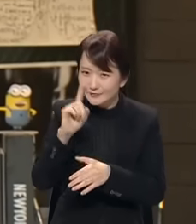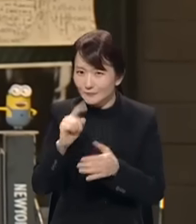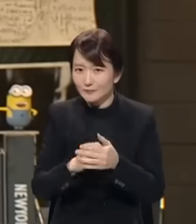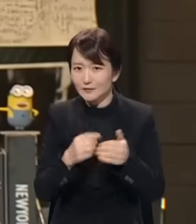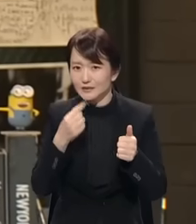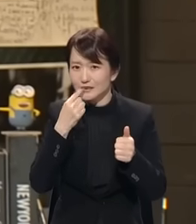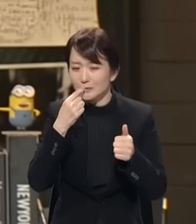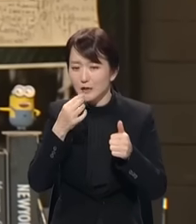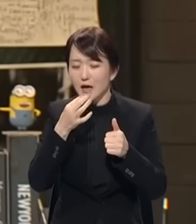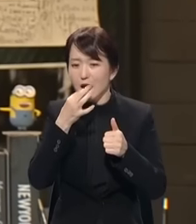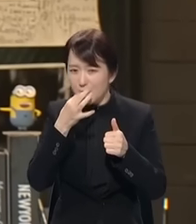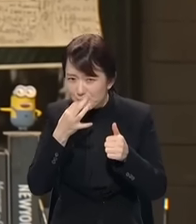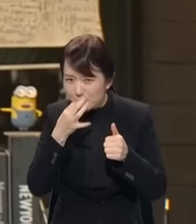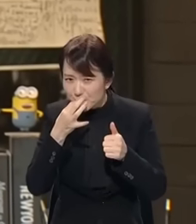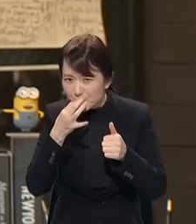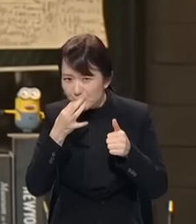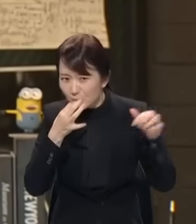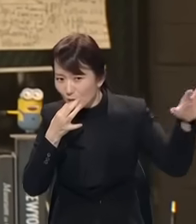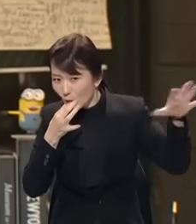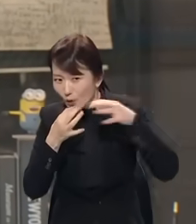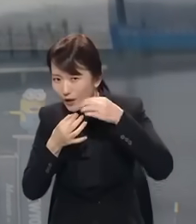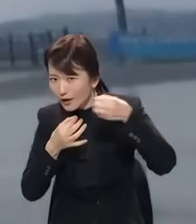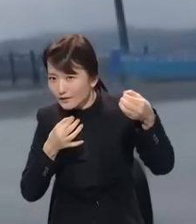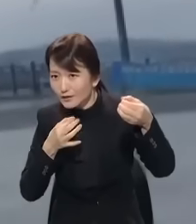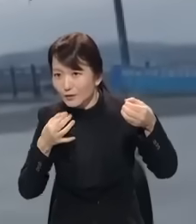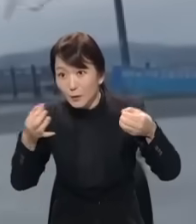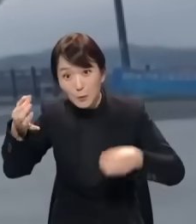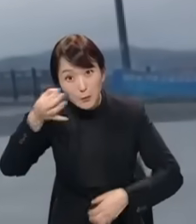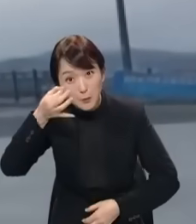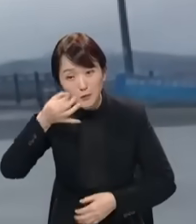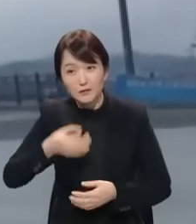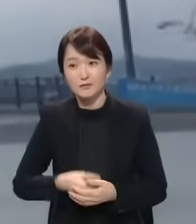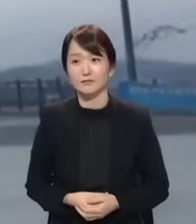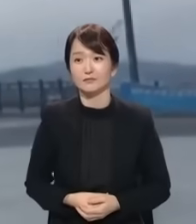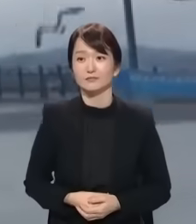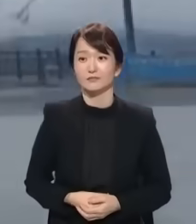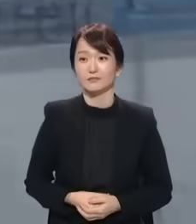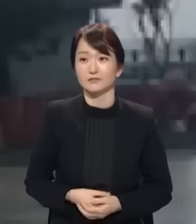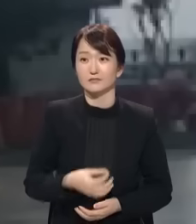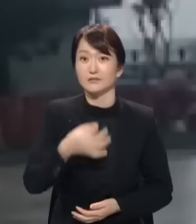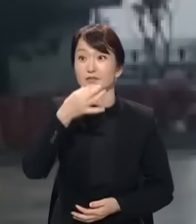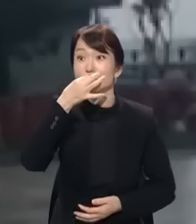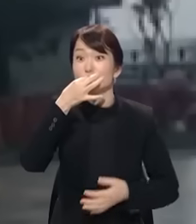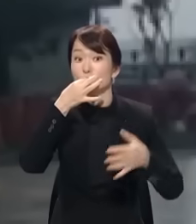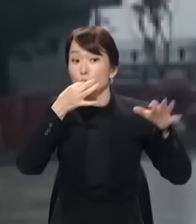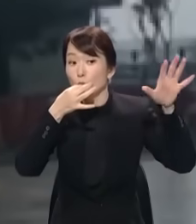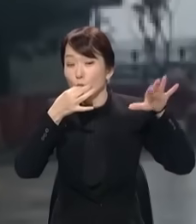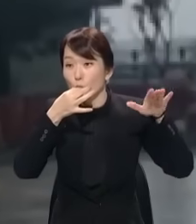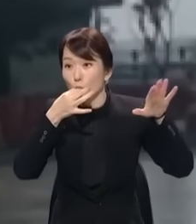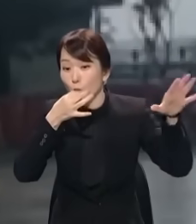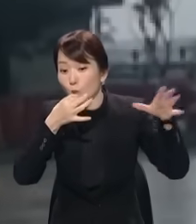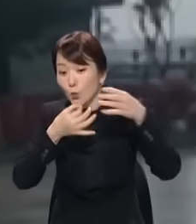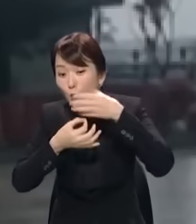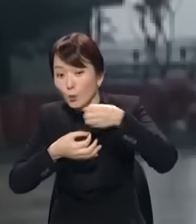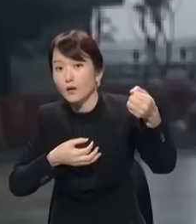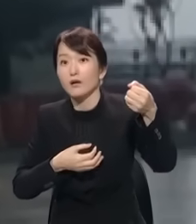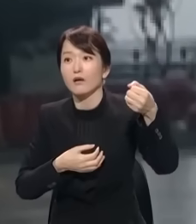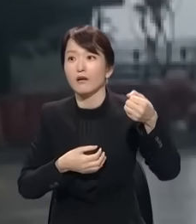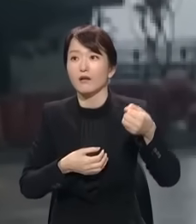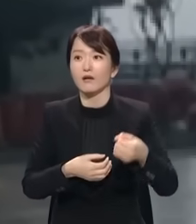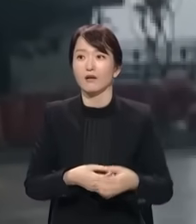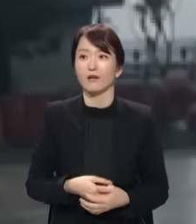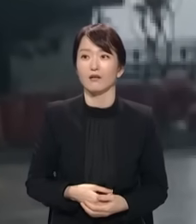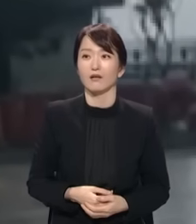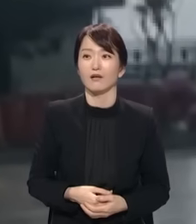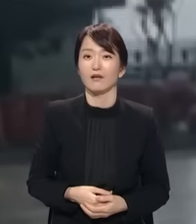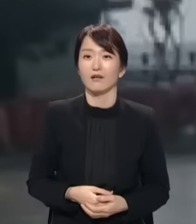있어도 저 녀석들이 가져갈까? 자, 보시죠. 예. 아, 뭐 한 마리. 오, 자, 보셨습니까? 자, 자. 우와.